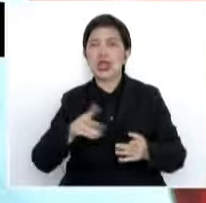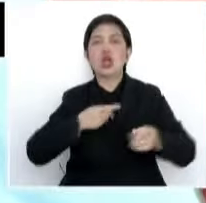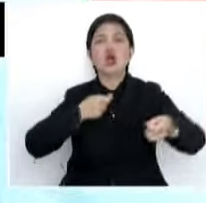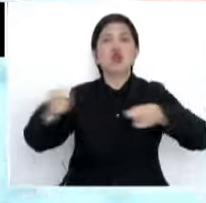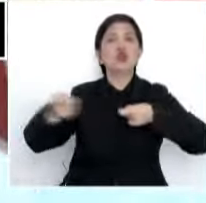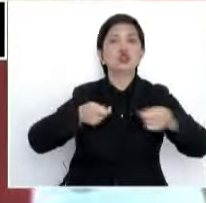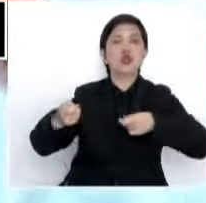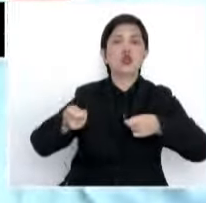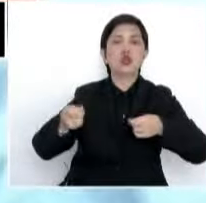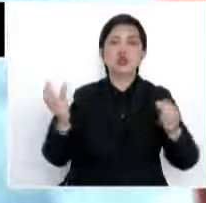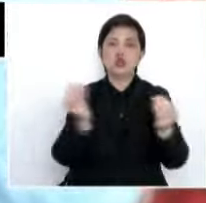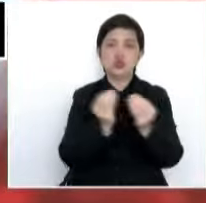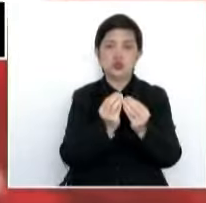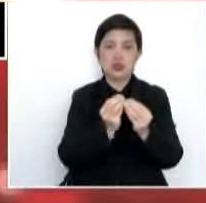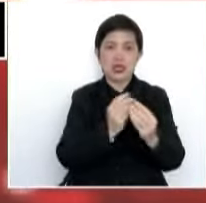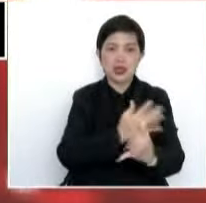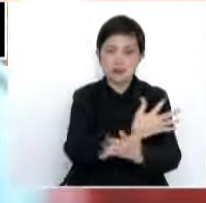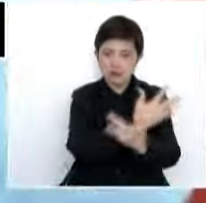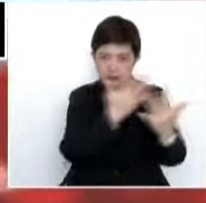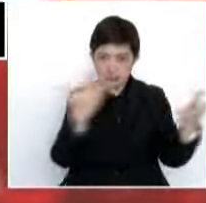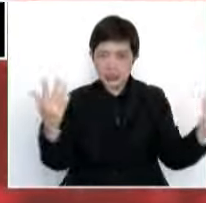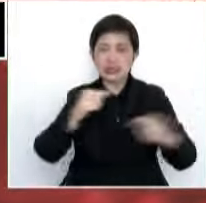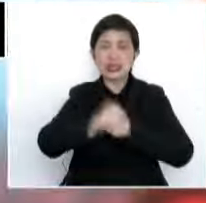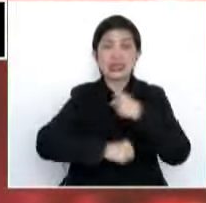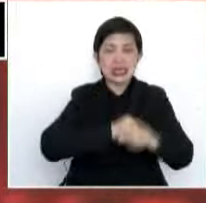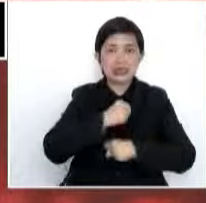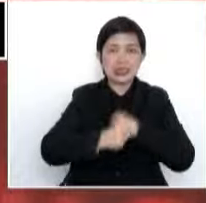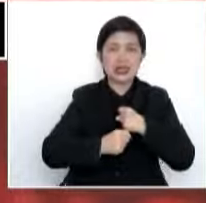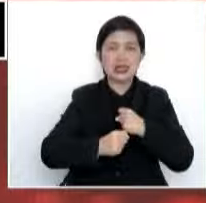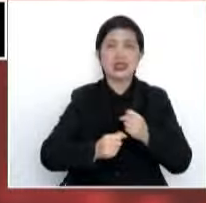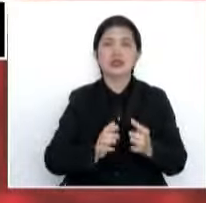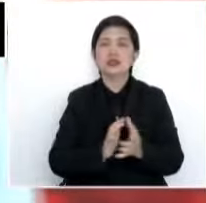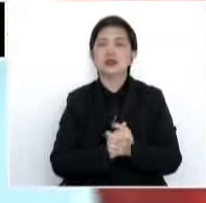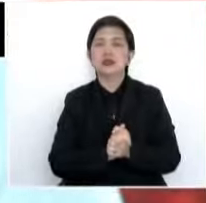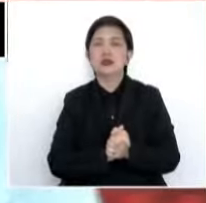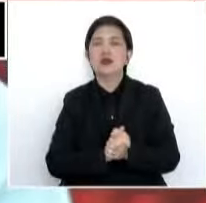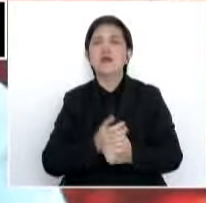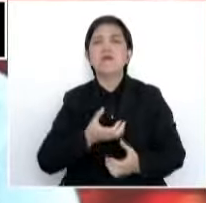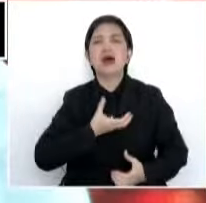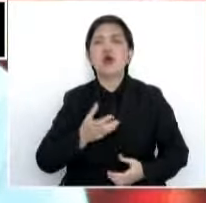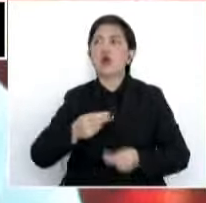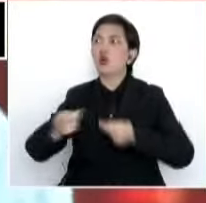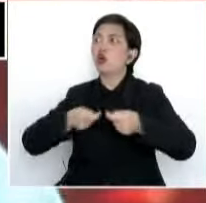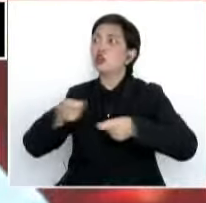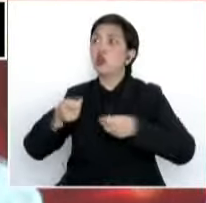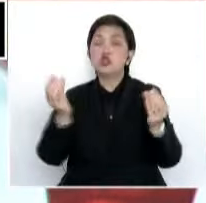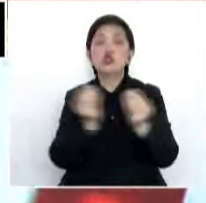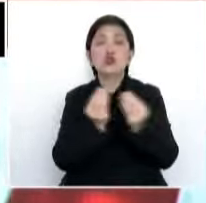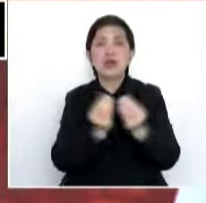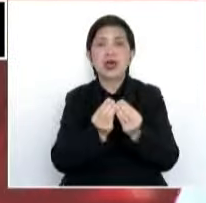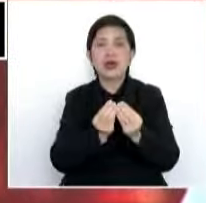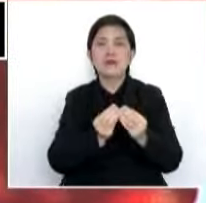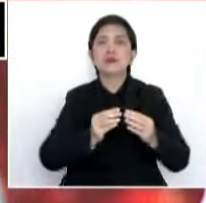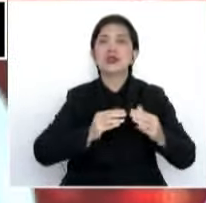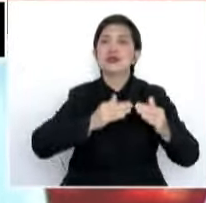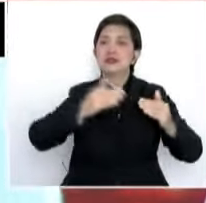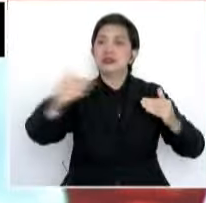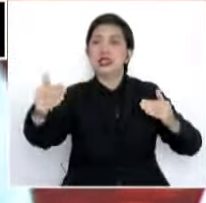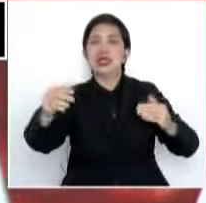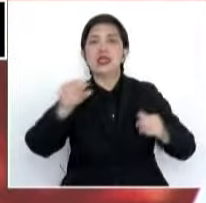Di mana mereka ingin mengontrol kegiatan aktivitasnya dan ingin mengontrol jumlahnya jadi perjalanan menuju ke